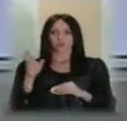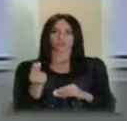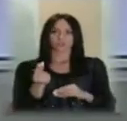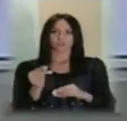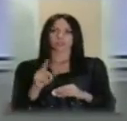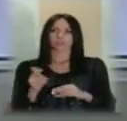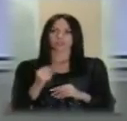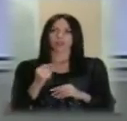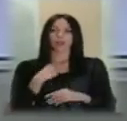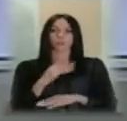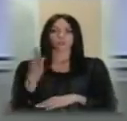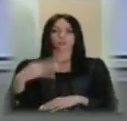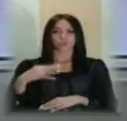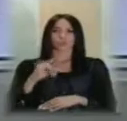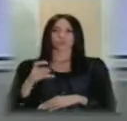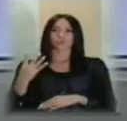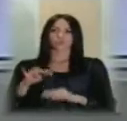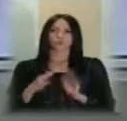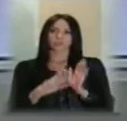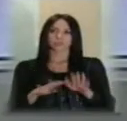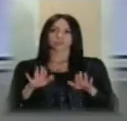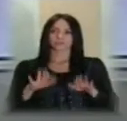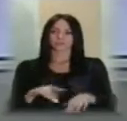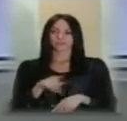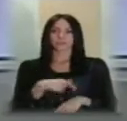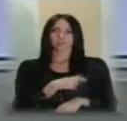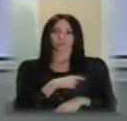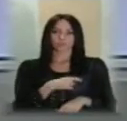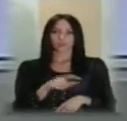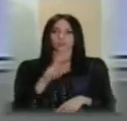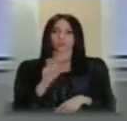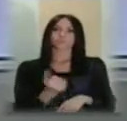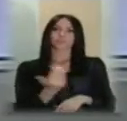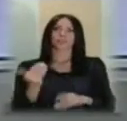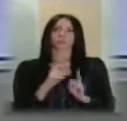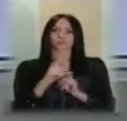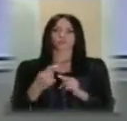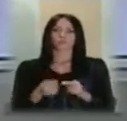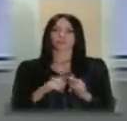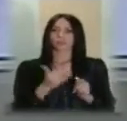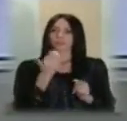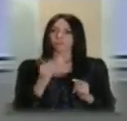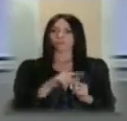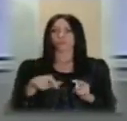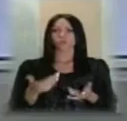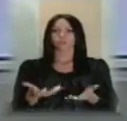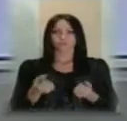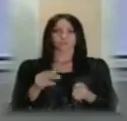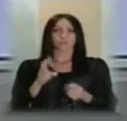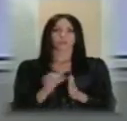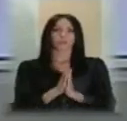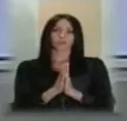проголосували 40 із 49 присутніх депутатів. За їх словами, таке звернення вони прийняли на прохання керівників